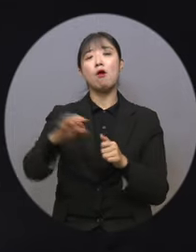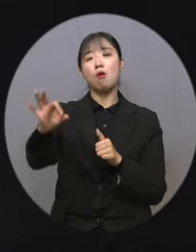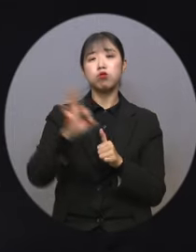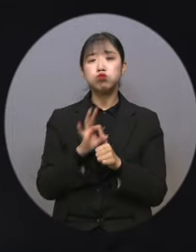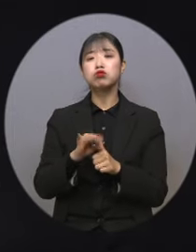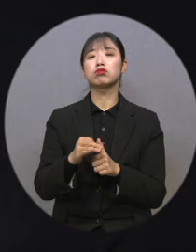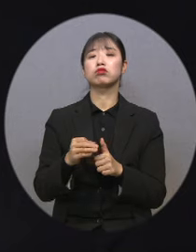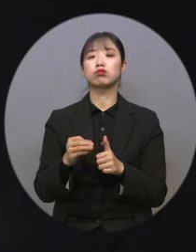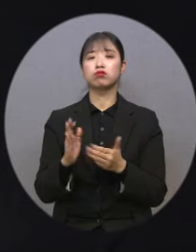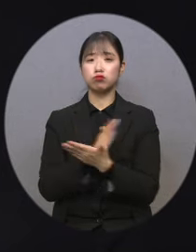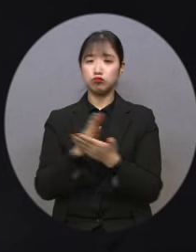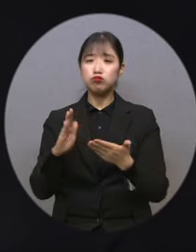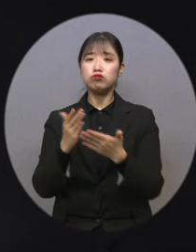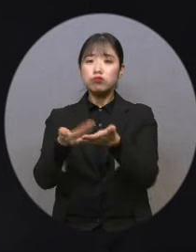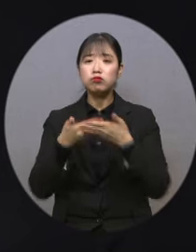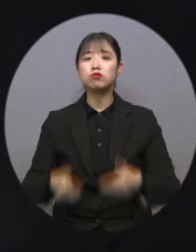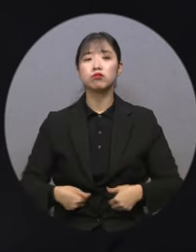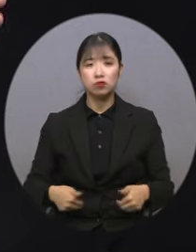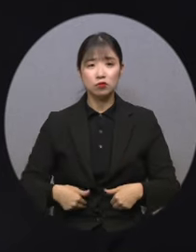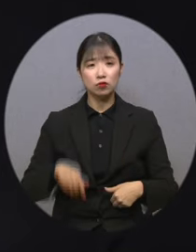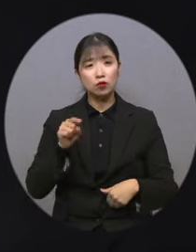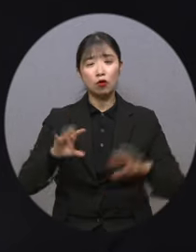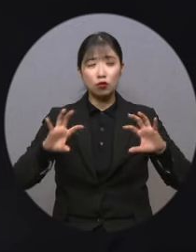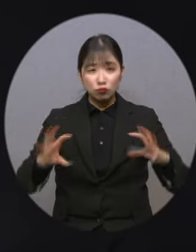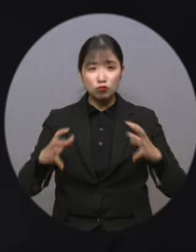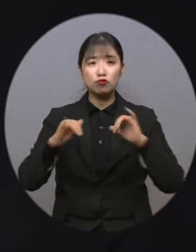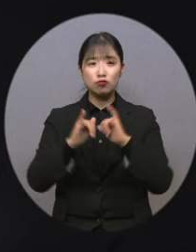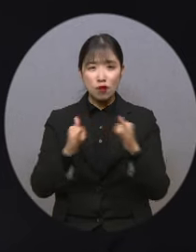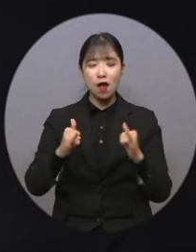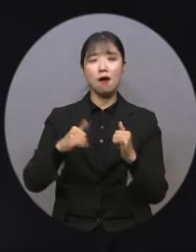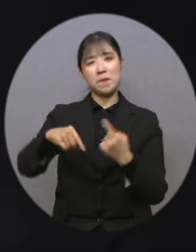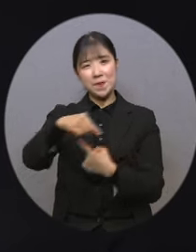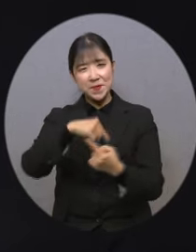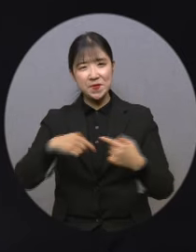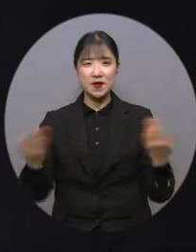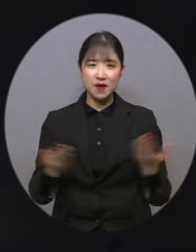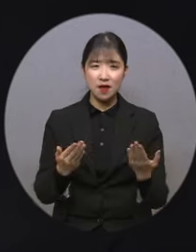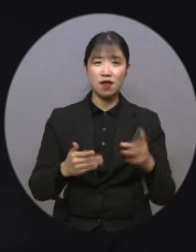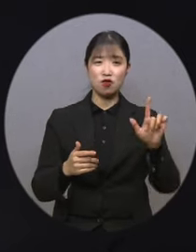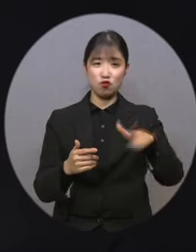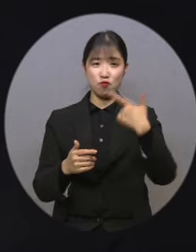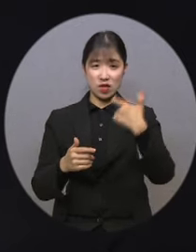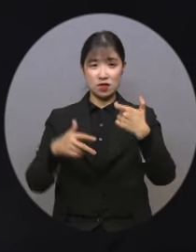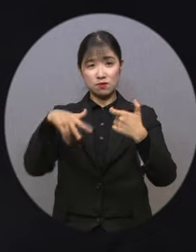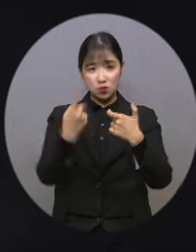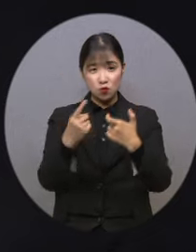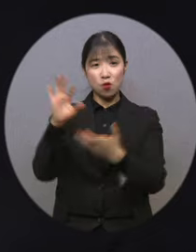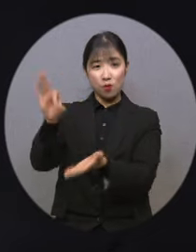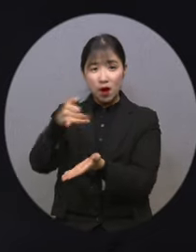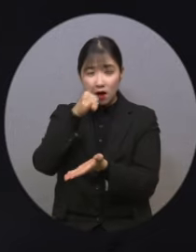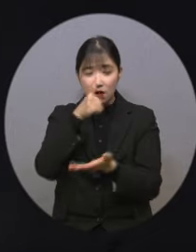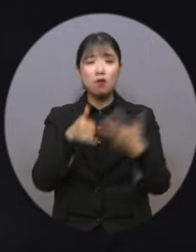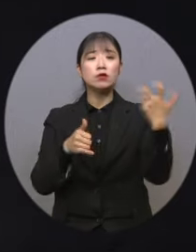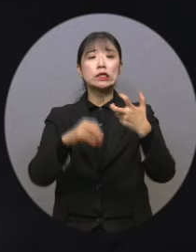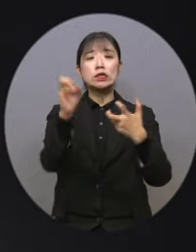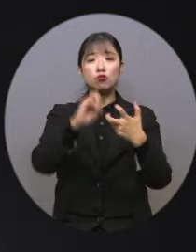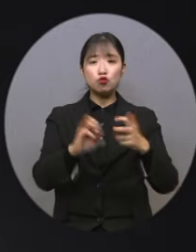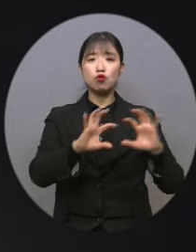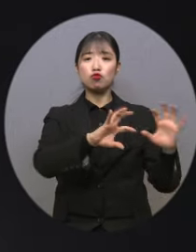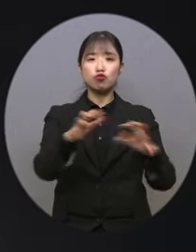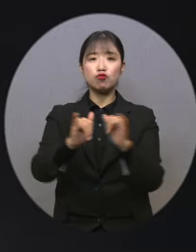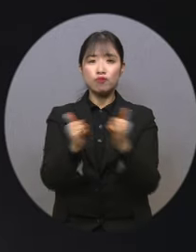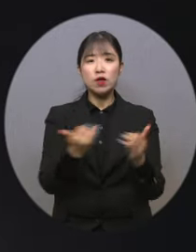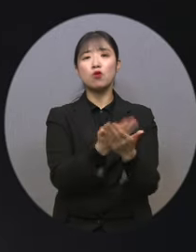되는거 그런 국가가 영어를 해서 세금을 600 10절을 거 다 쓰면 70% 는 국민한테 돌려주겠다는 거예요